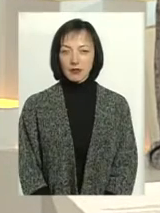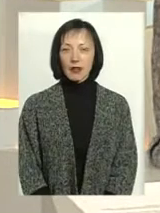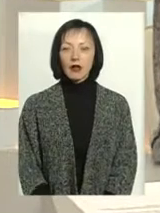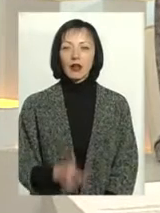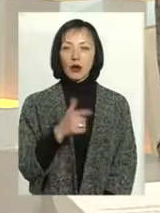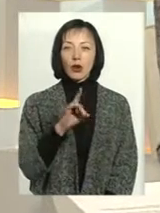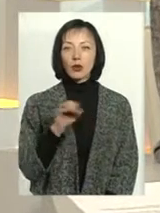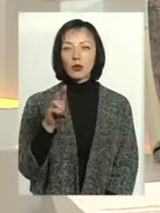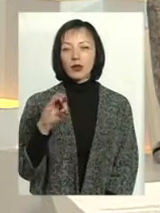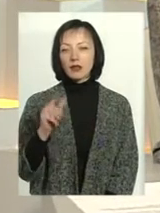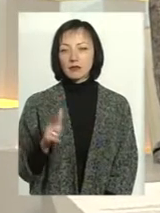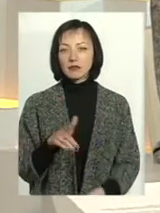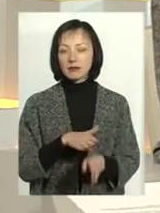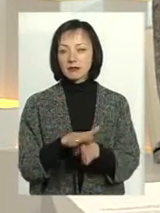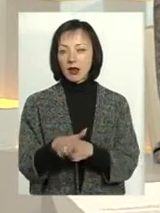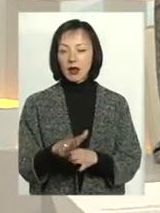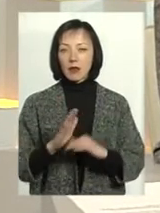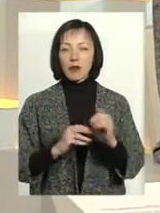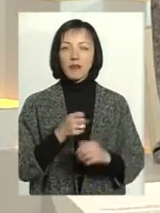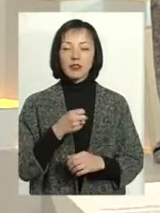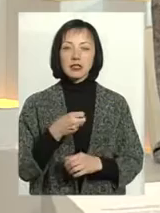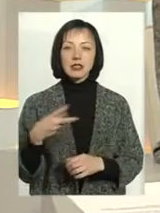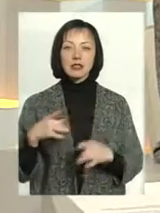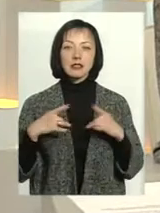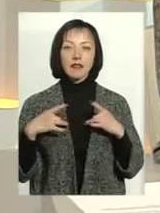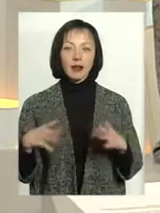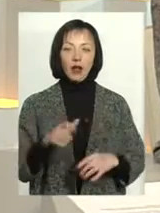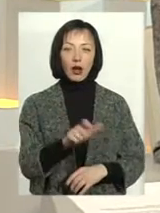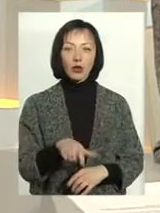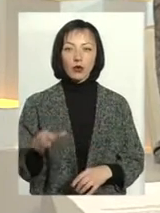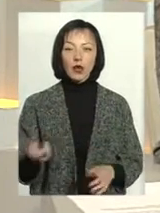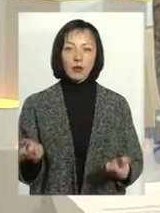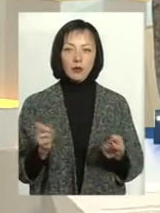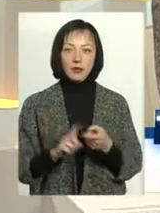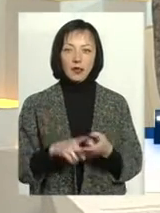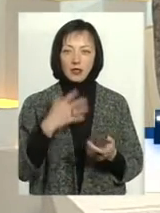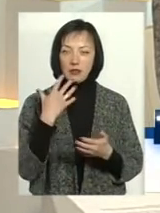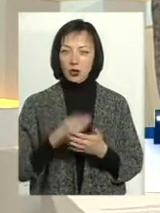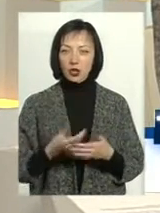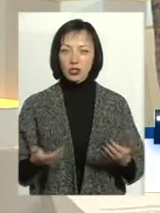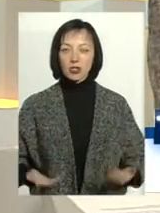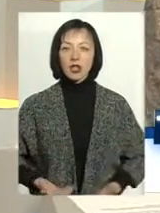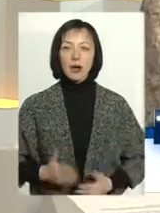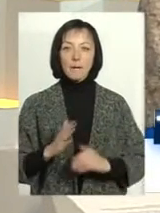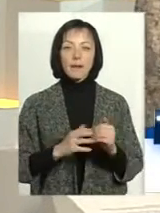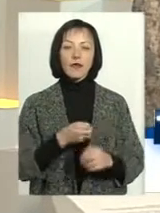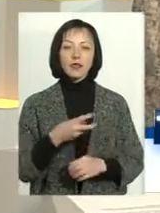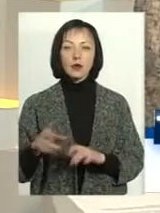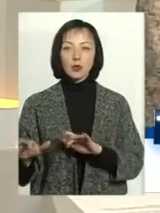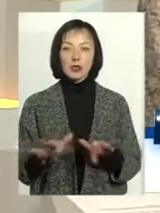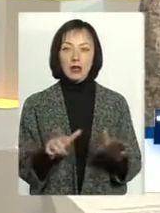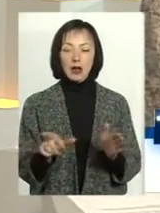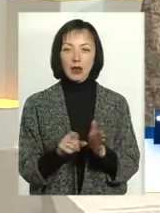Грудень багатий на професійні свята тих людей, які пов'язали своє життя і професійну діяльність